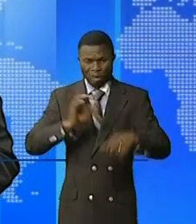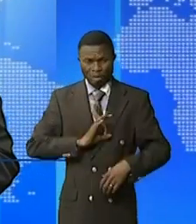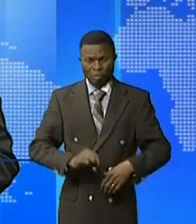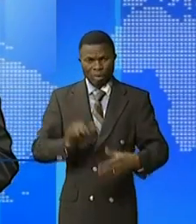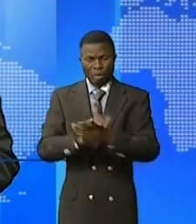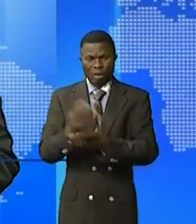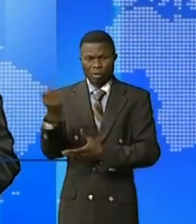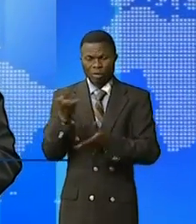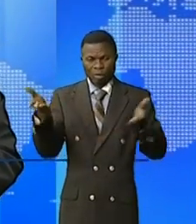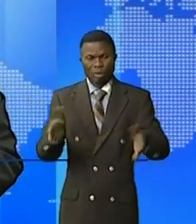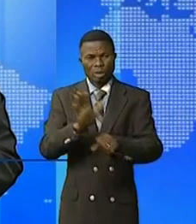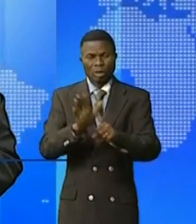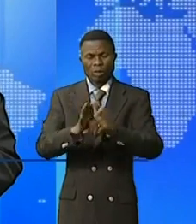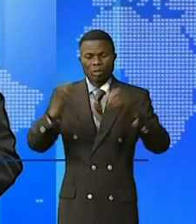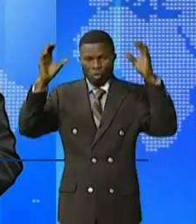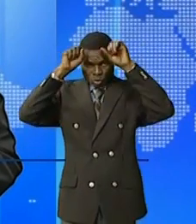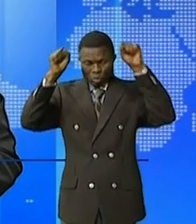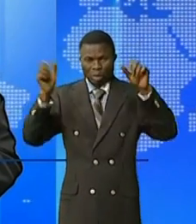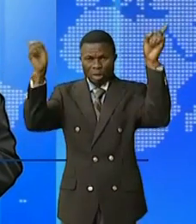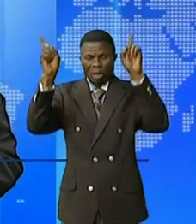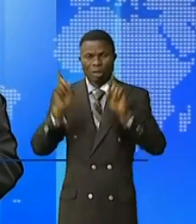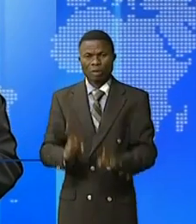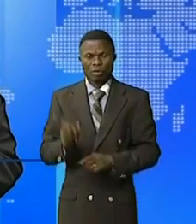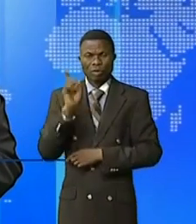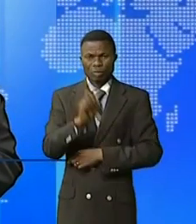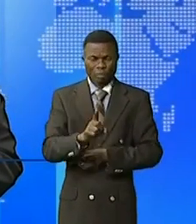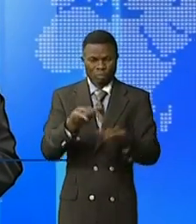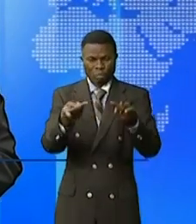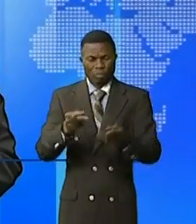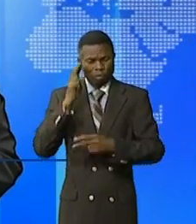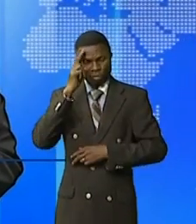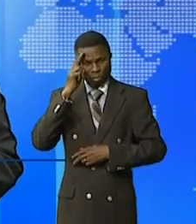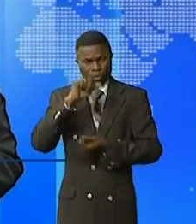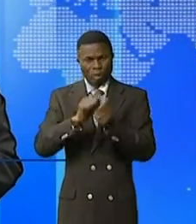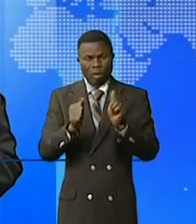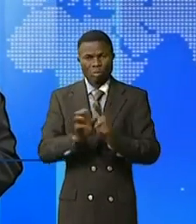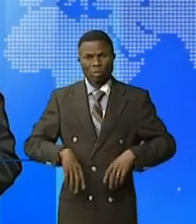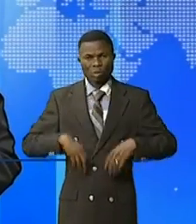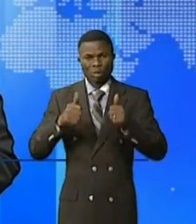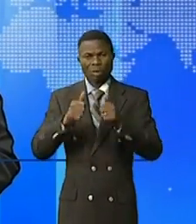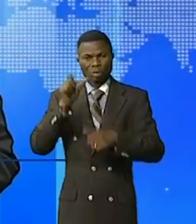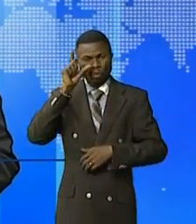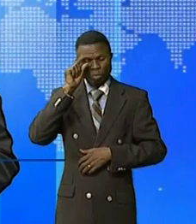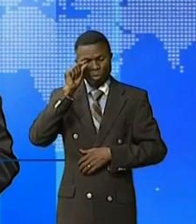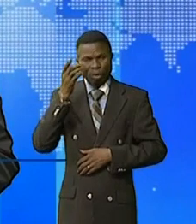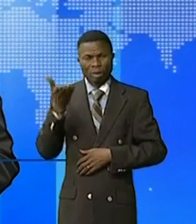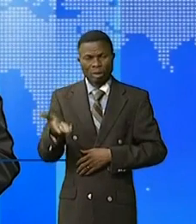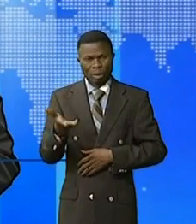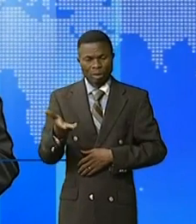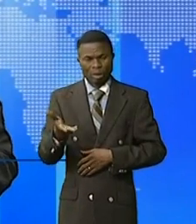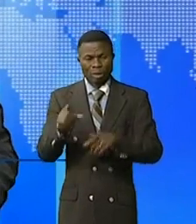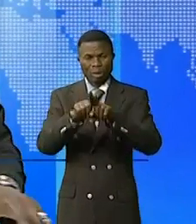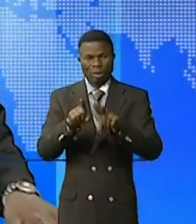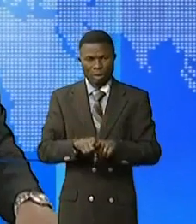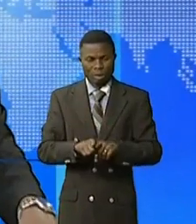des pays africains. Ce colloque se veut un cadre de réflexion sur les conditions de vie des personnes affectées par